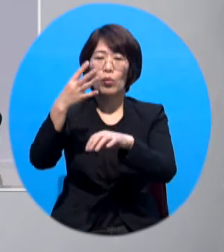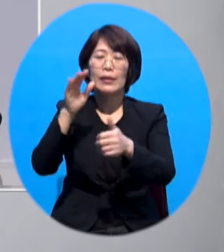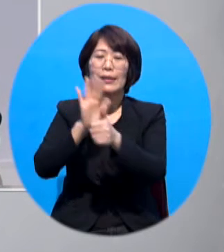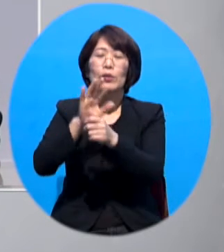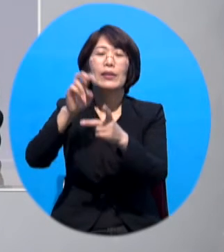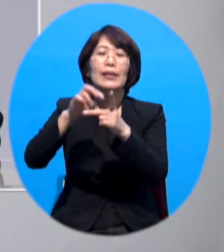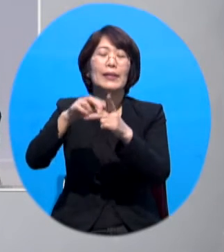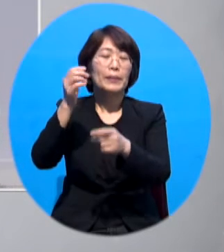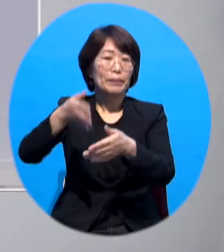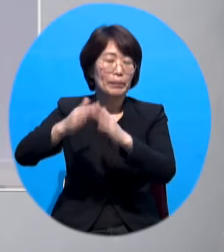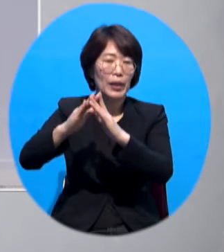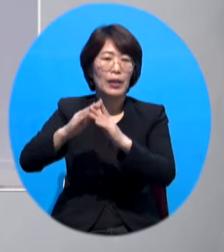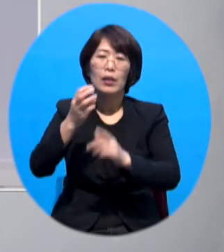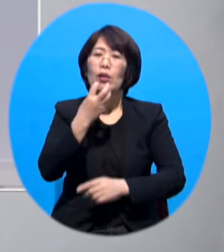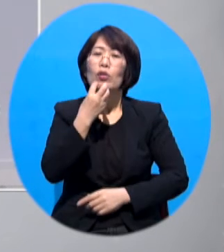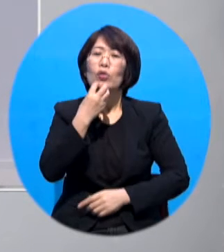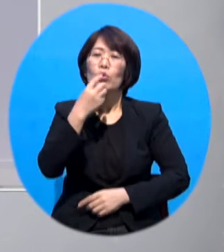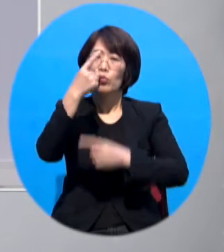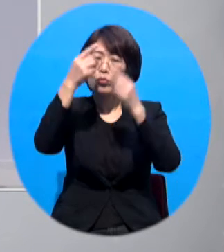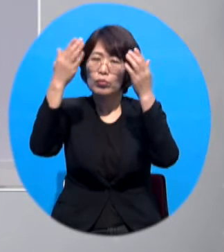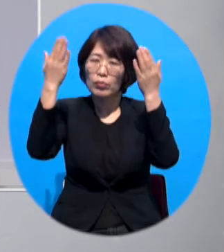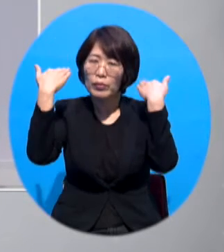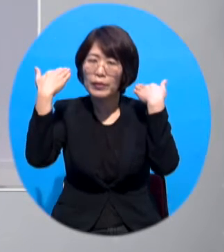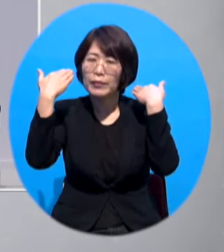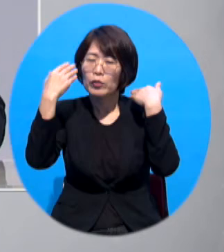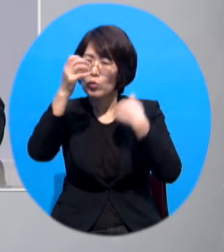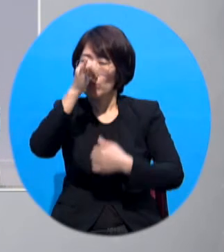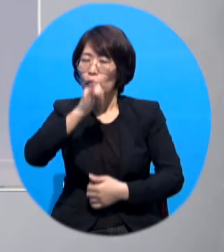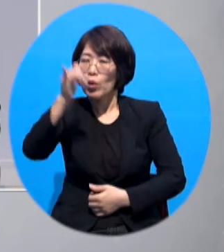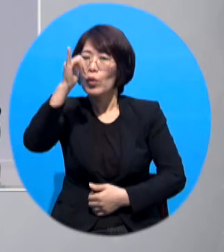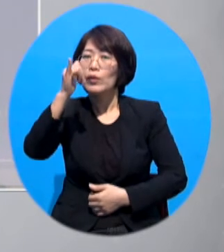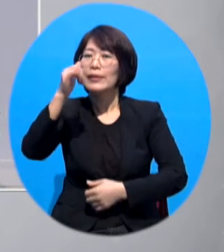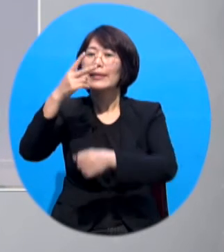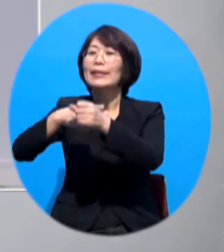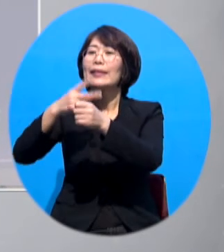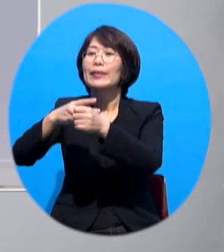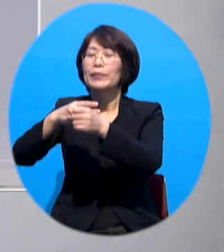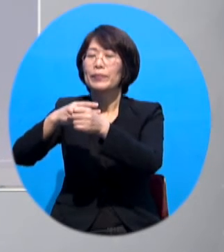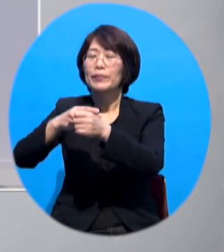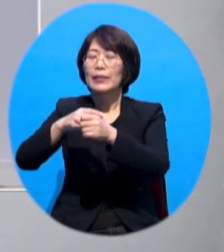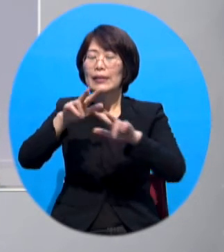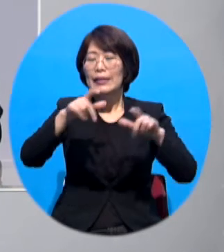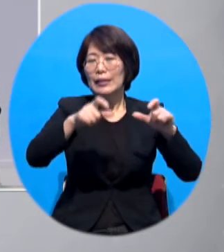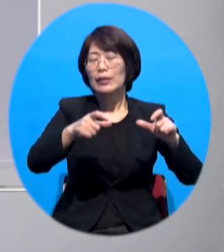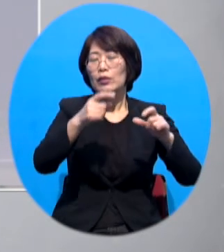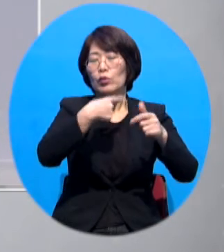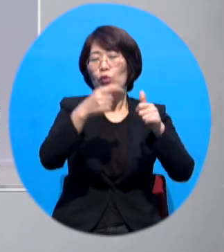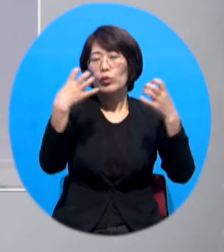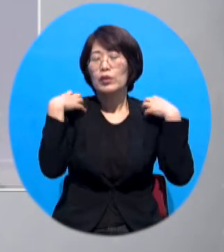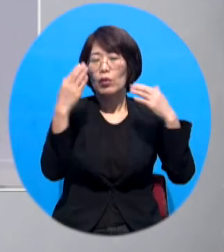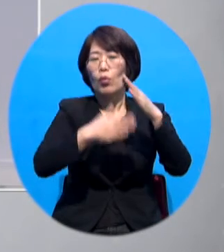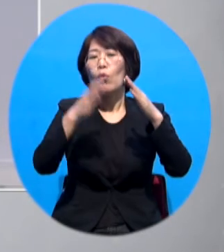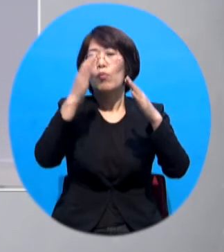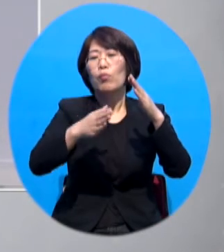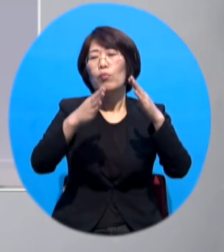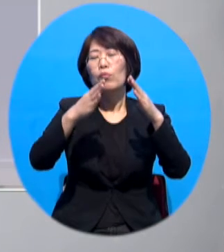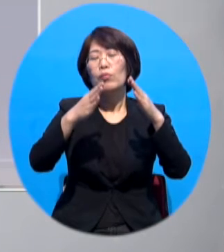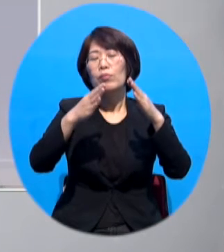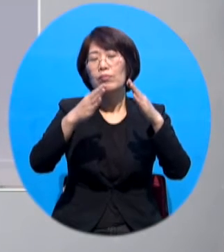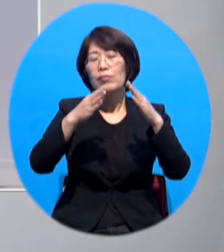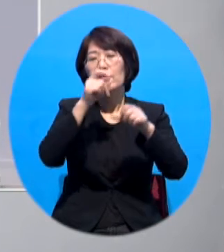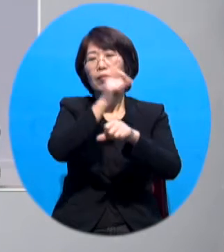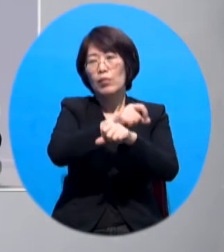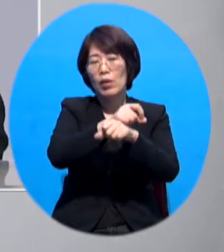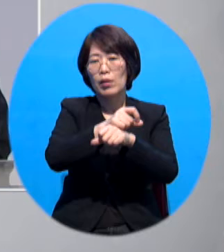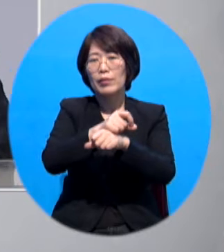만들었어요 그래서 서울의 유수 대학교 입시 사정과 늘 우리 교육청 공무원 으로 임용에 있어 컨설팅 에 은 하고